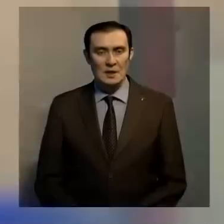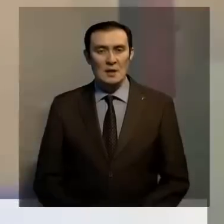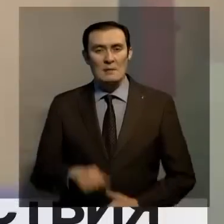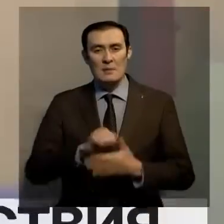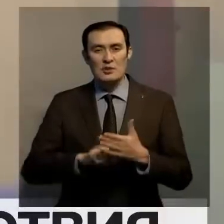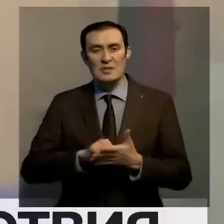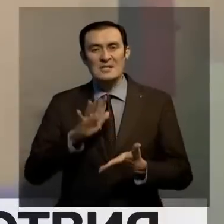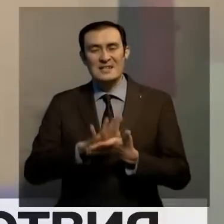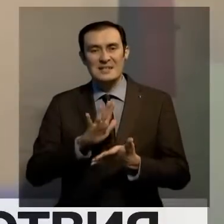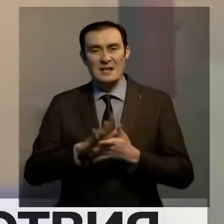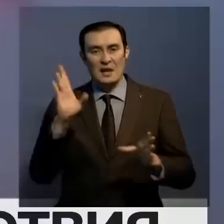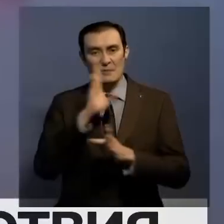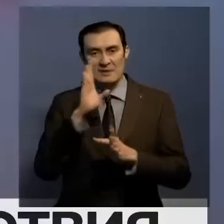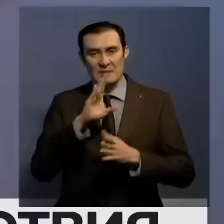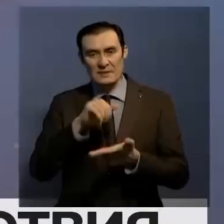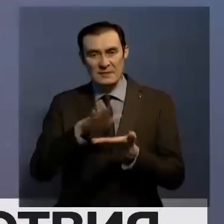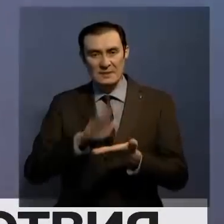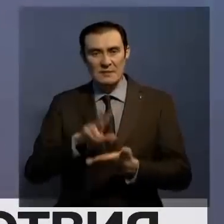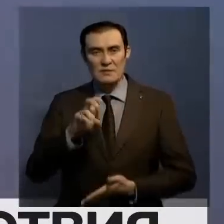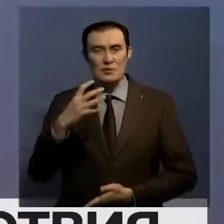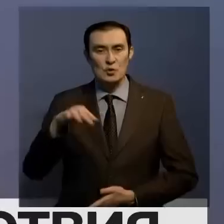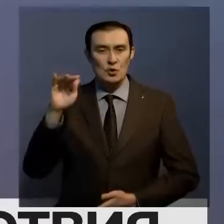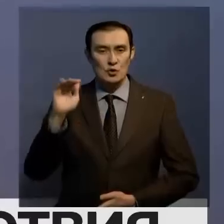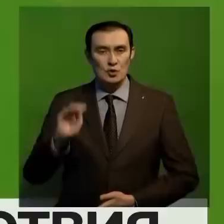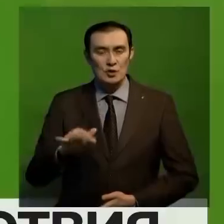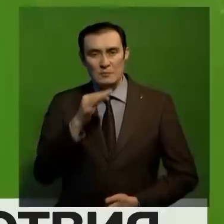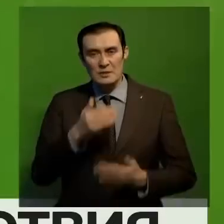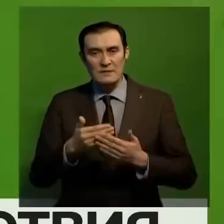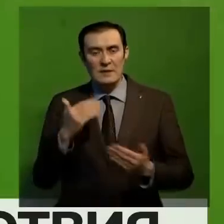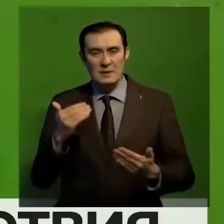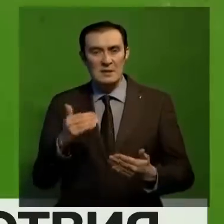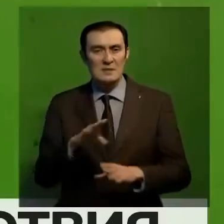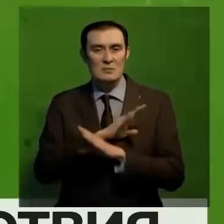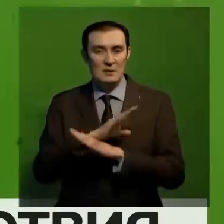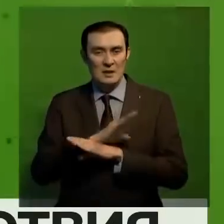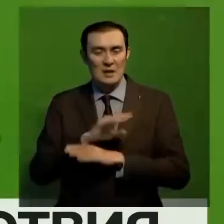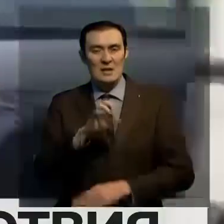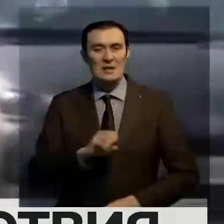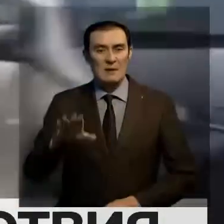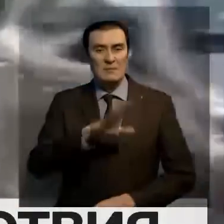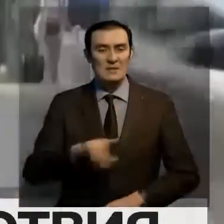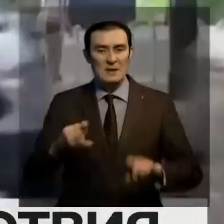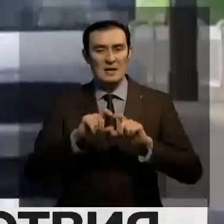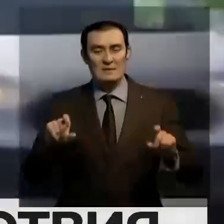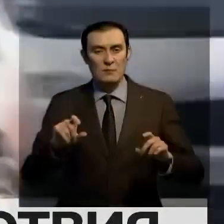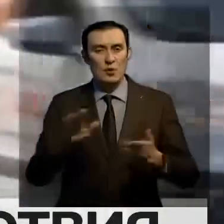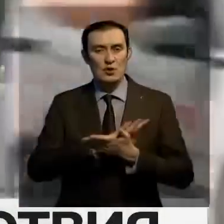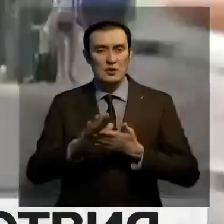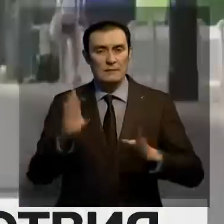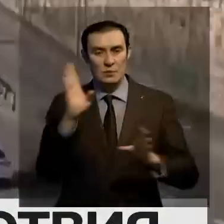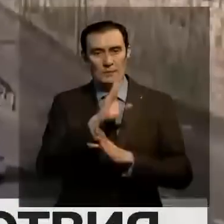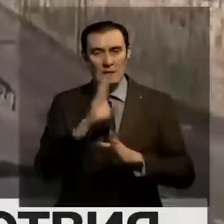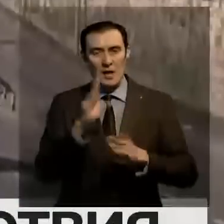Из-за загрязнения атмосферы зафиксировали 240 тысяч преждевременных смертей. Европейское агентство по окружающей